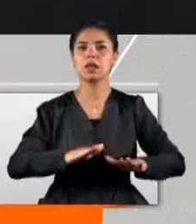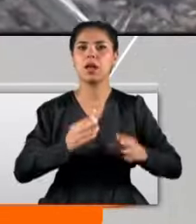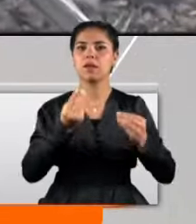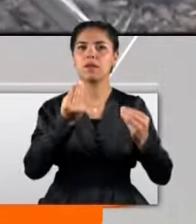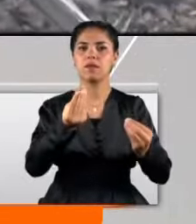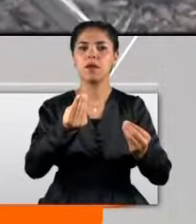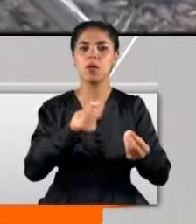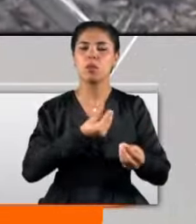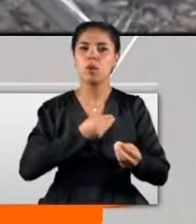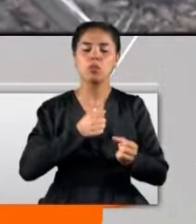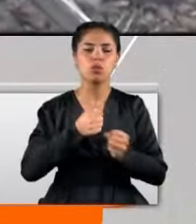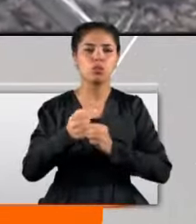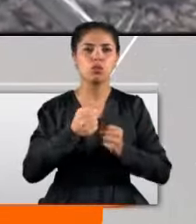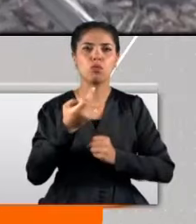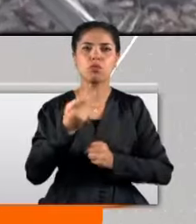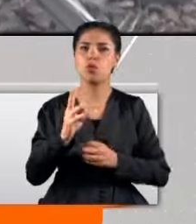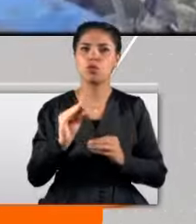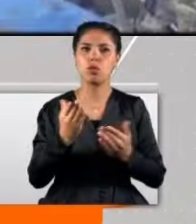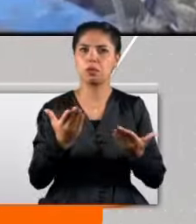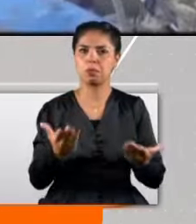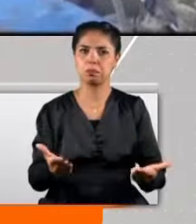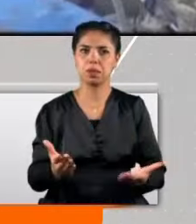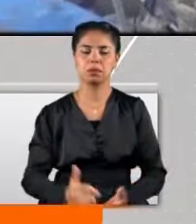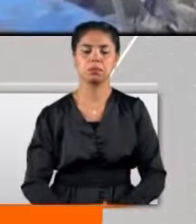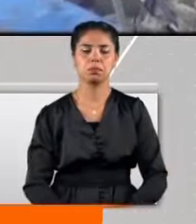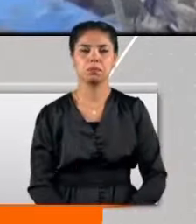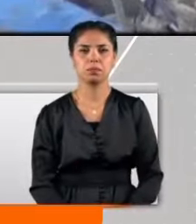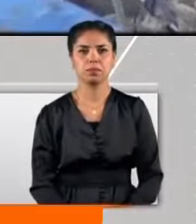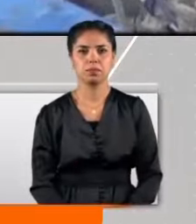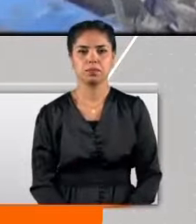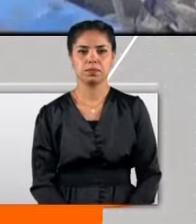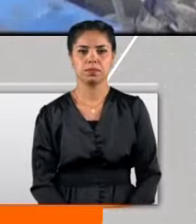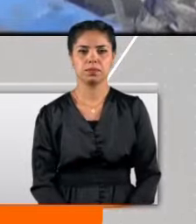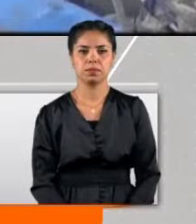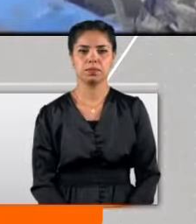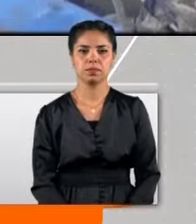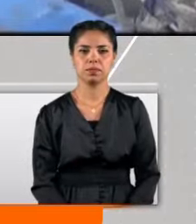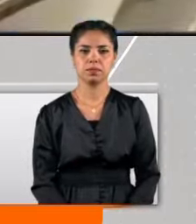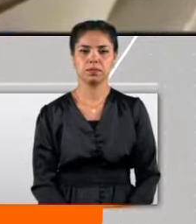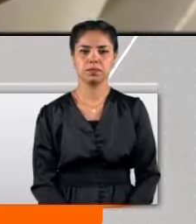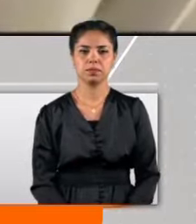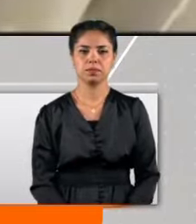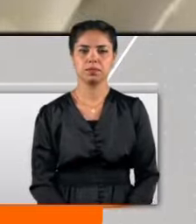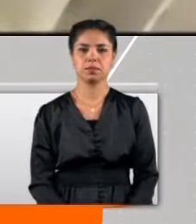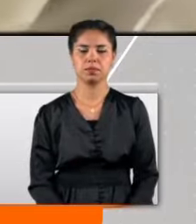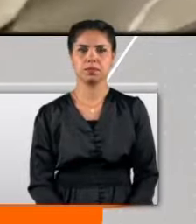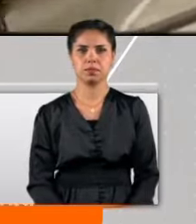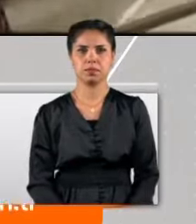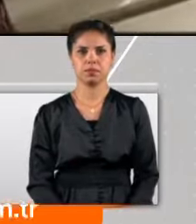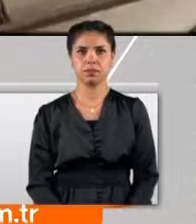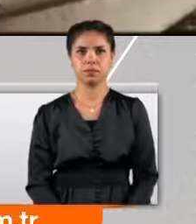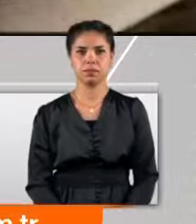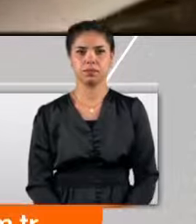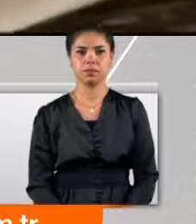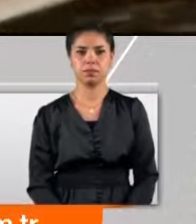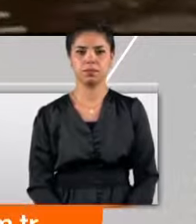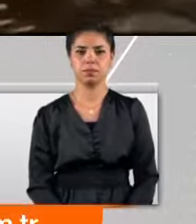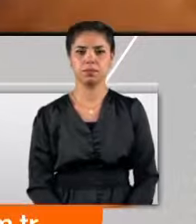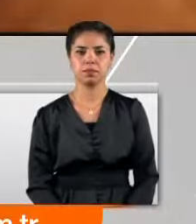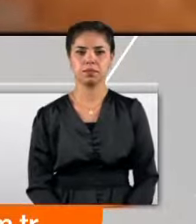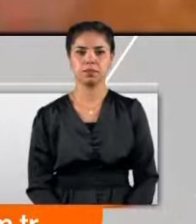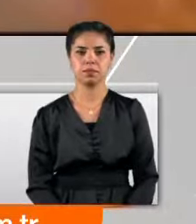çıkabilir. Saldırılar sonrasında İsrail'in kendini savunma hakkı olduğunu söylediniz. Neden İran'ın böyle bir hakkı yok? Kıyaslama